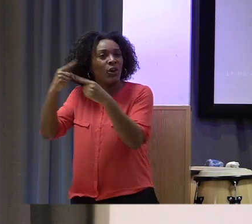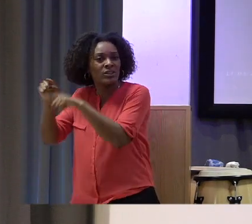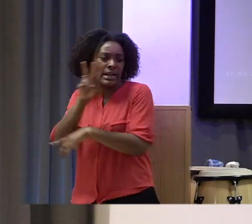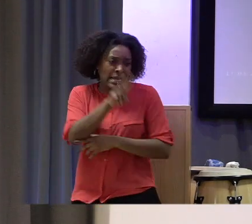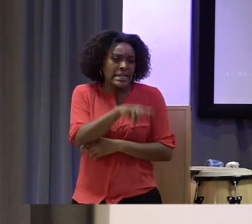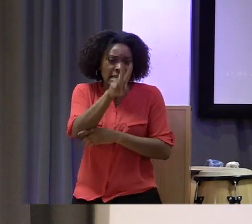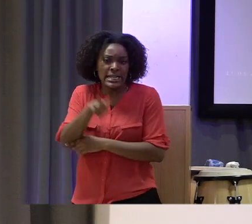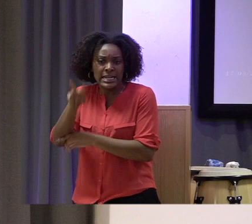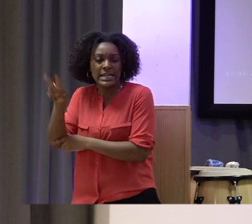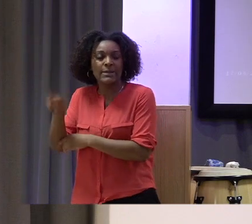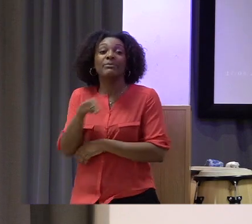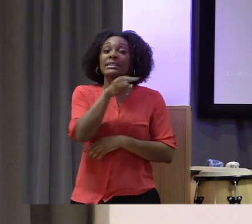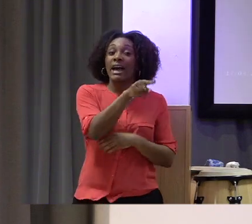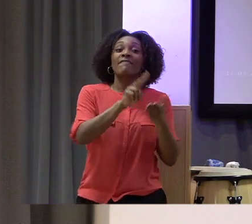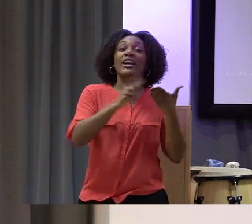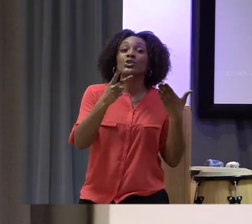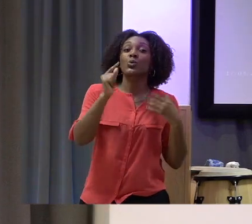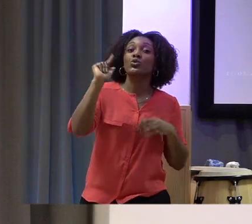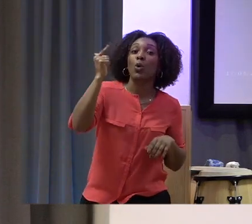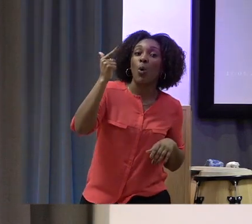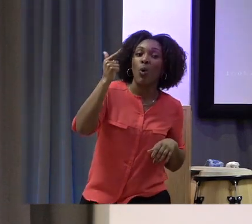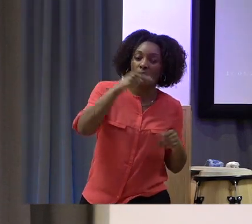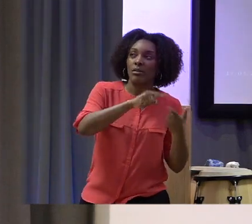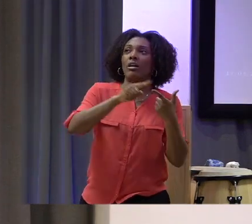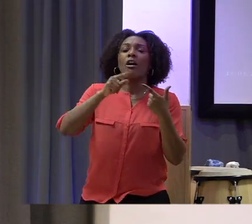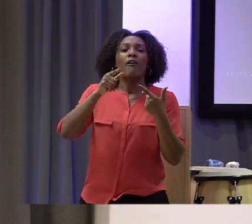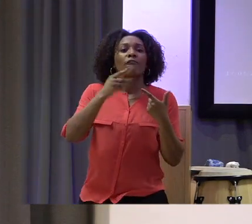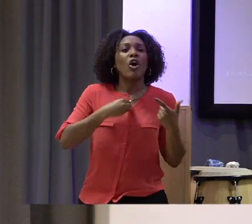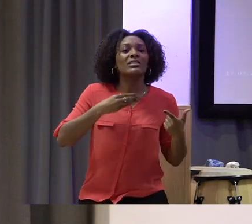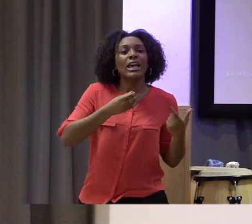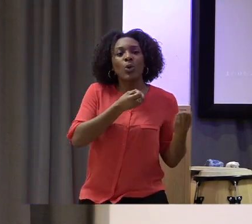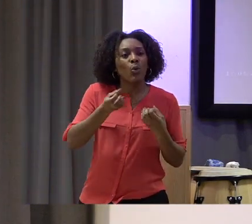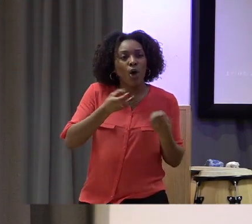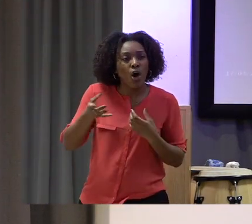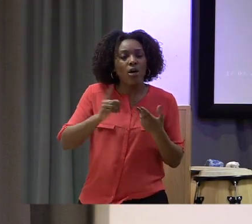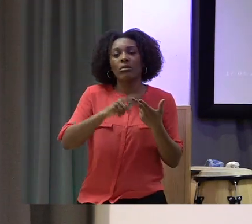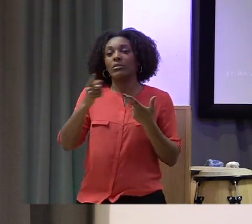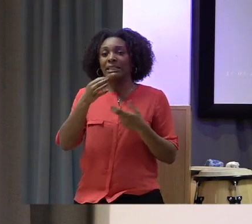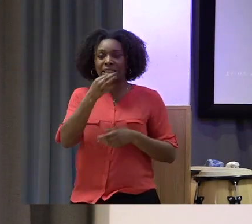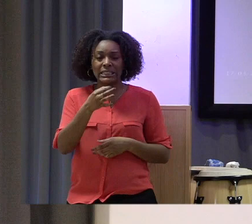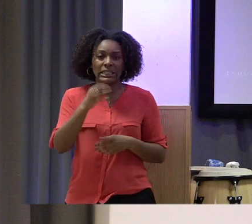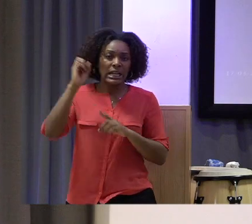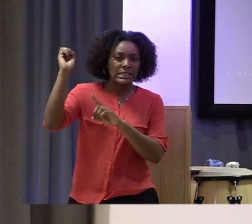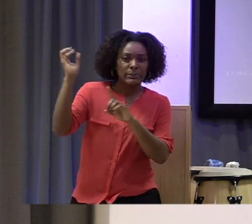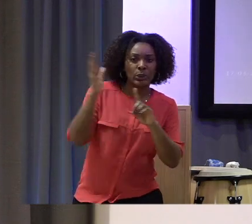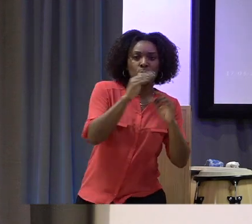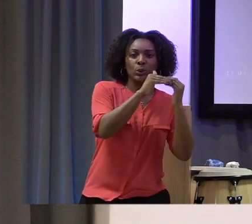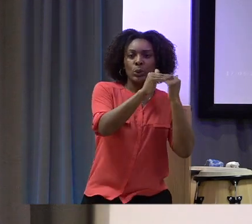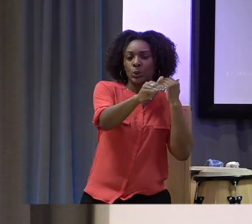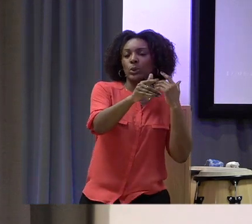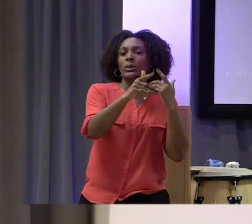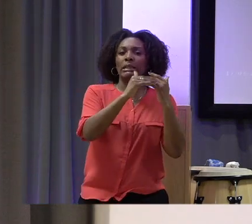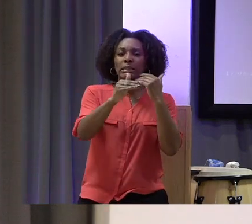Ce que nous avons lu, c'est la version seconde. J'ai regardé le français courant. Il a dit ensuite, l'Esprit de Dieu conduisit Jésus dans le désert pour qu'il soit tenté par le